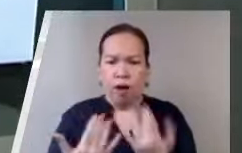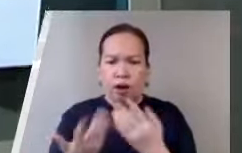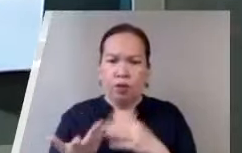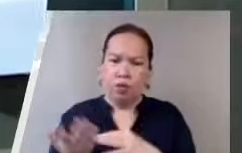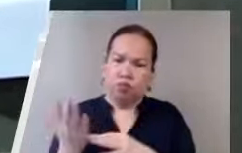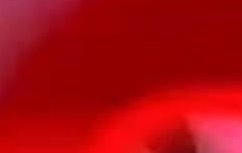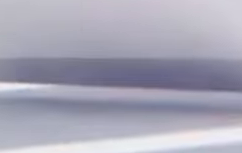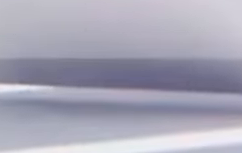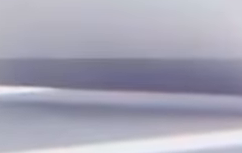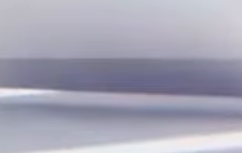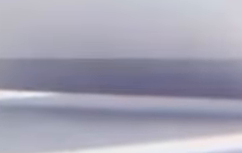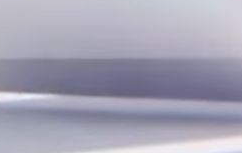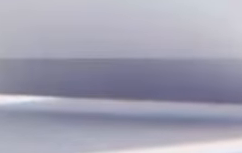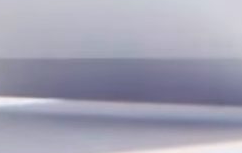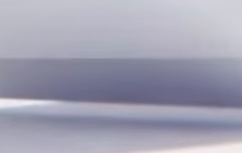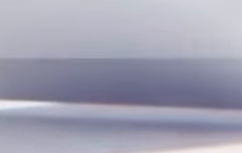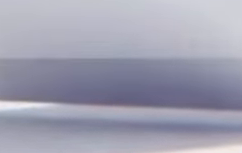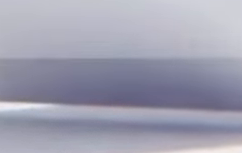Gomez.